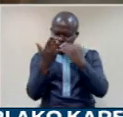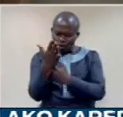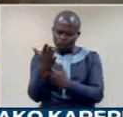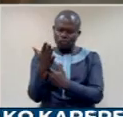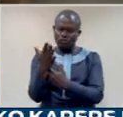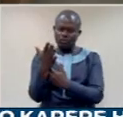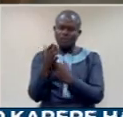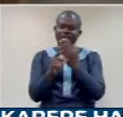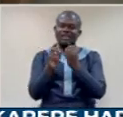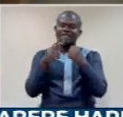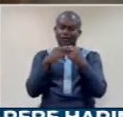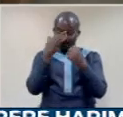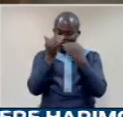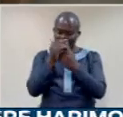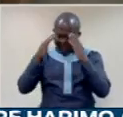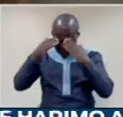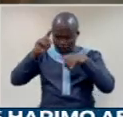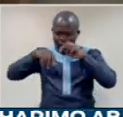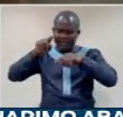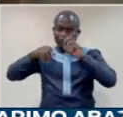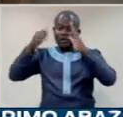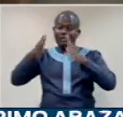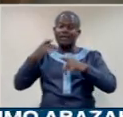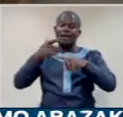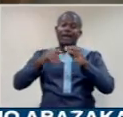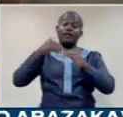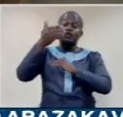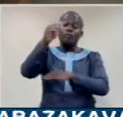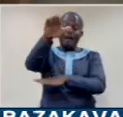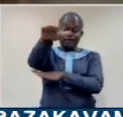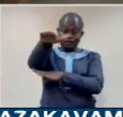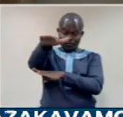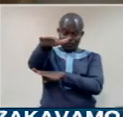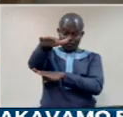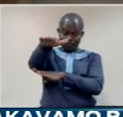cyane bahugiye ku banyapolitike ariko nyuma ya saa 6